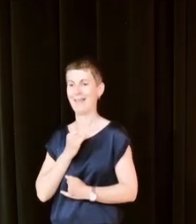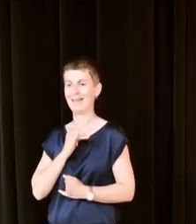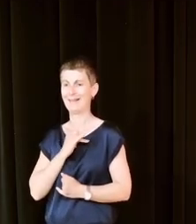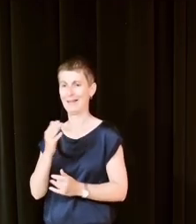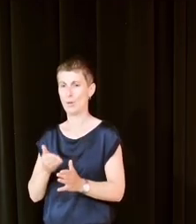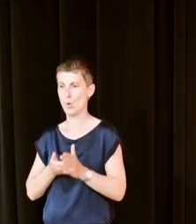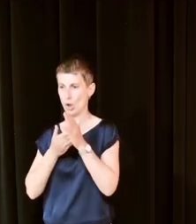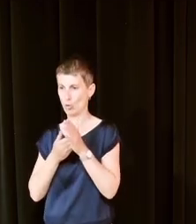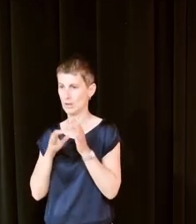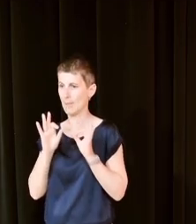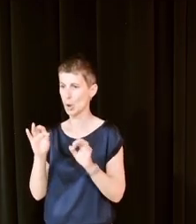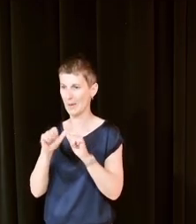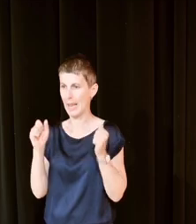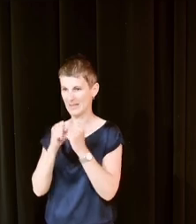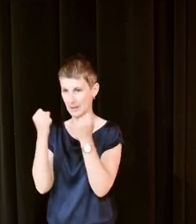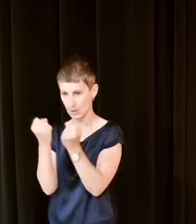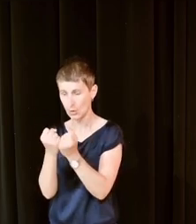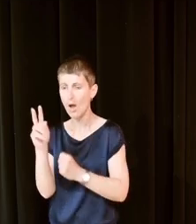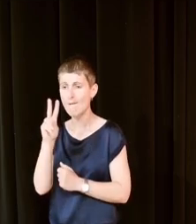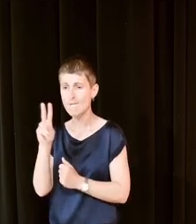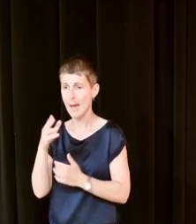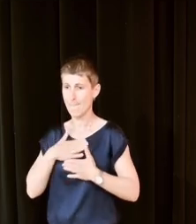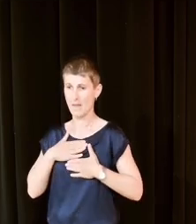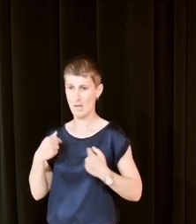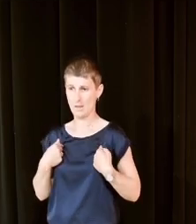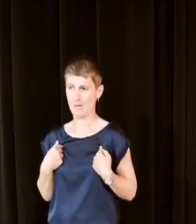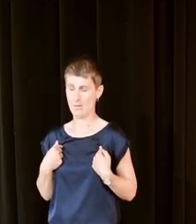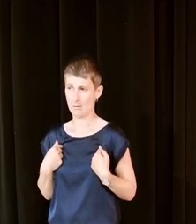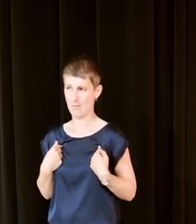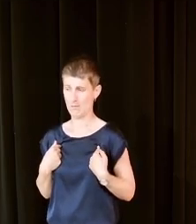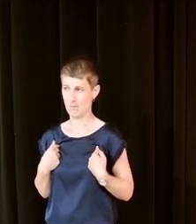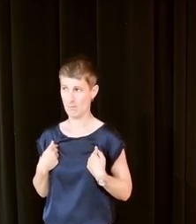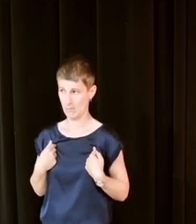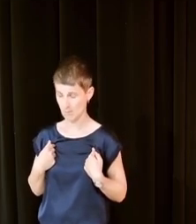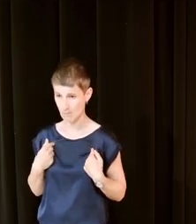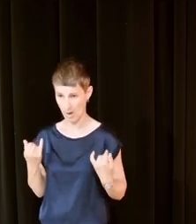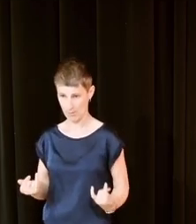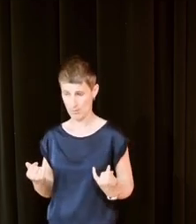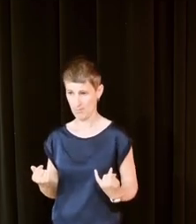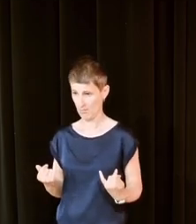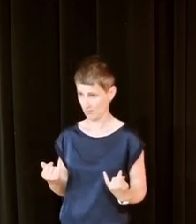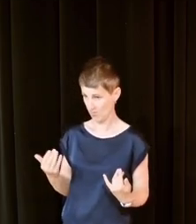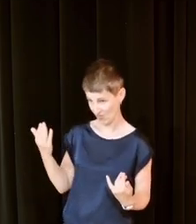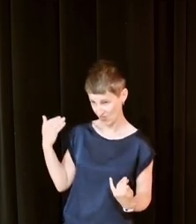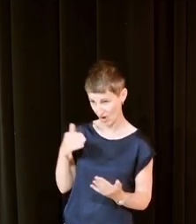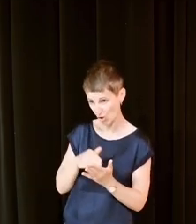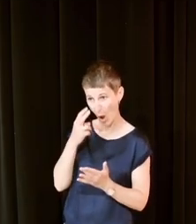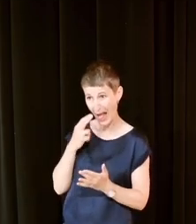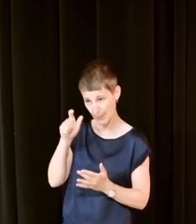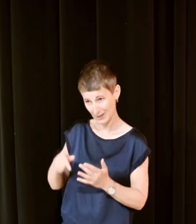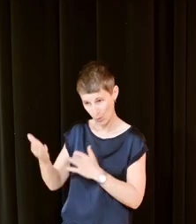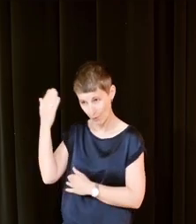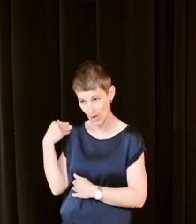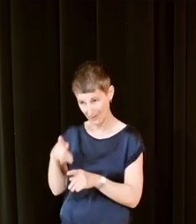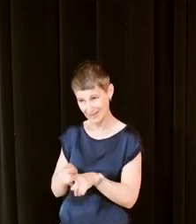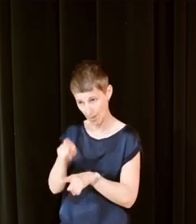bestimmten Lebenssituation? Wer bin ich denn dann eigentlich? Bin ich noch der oder die Alte von damals,